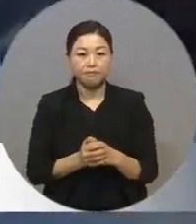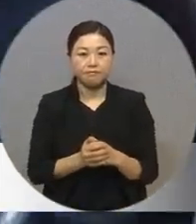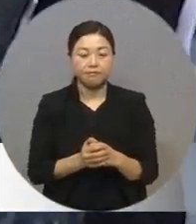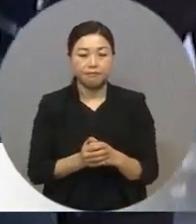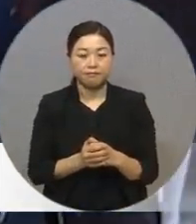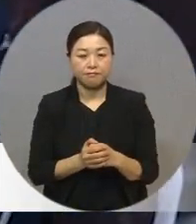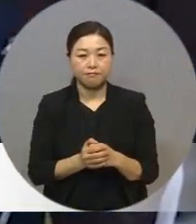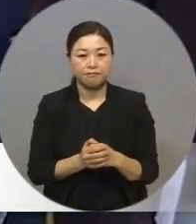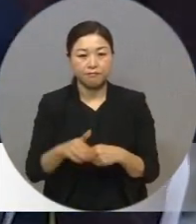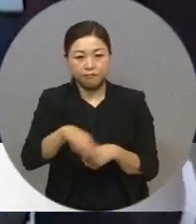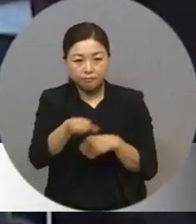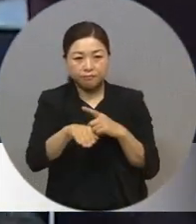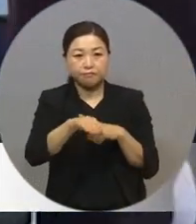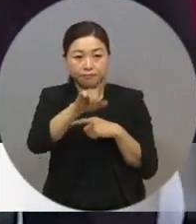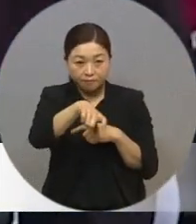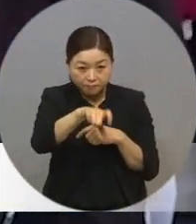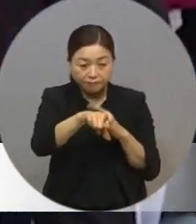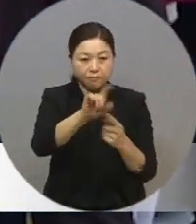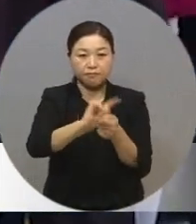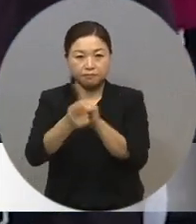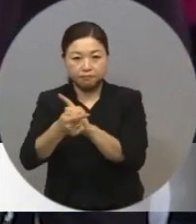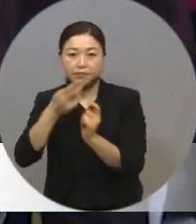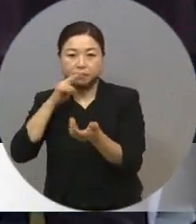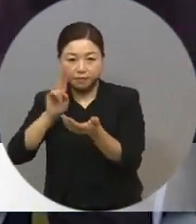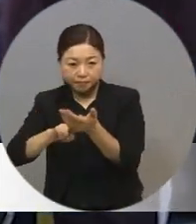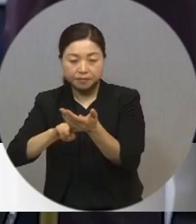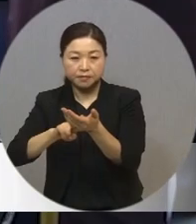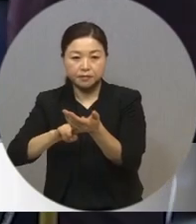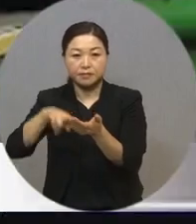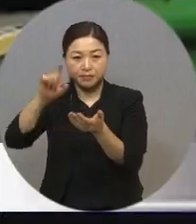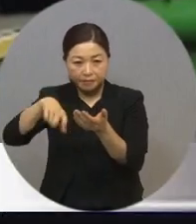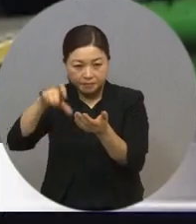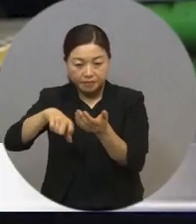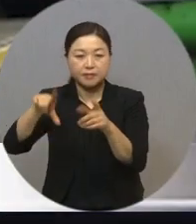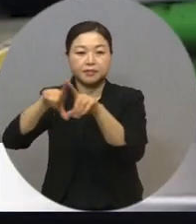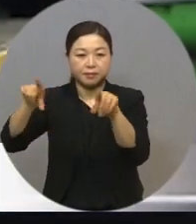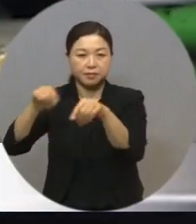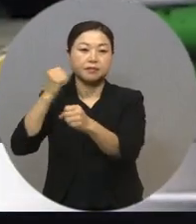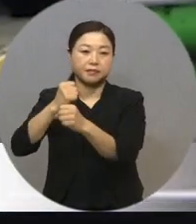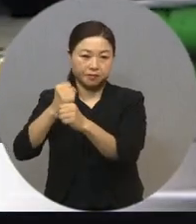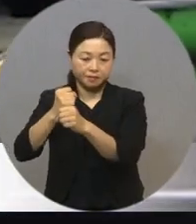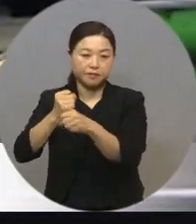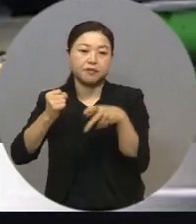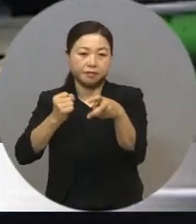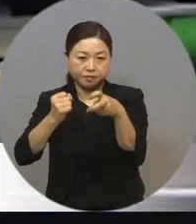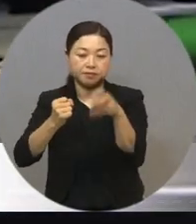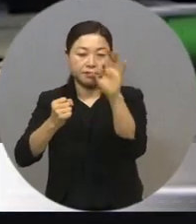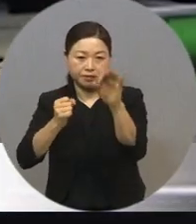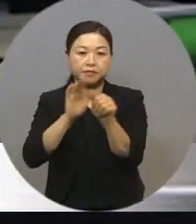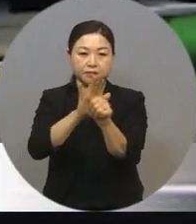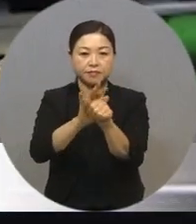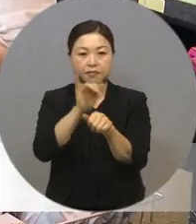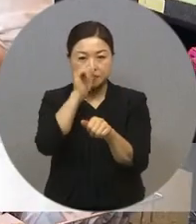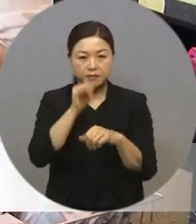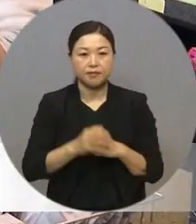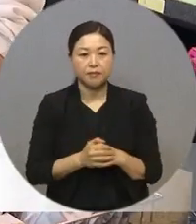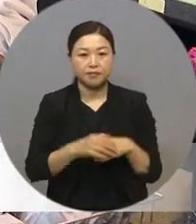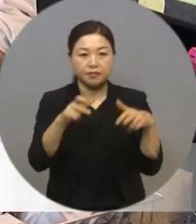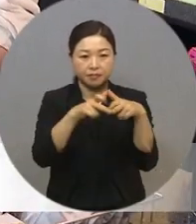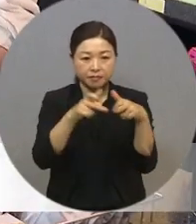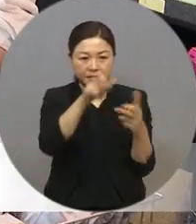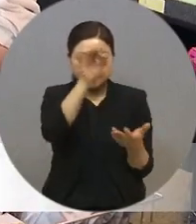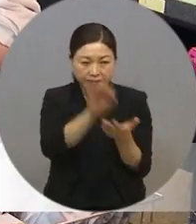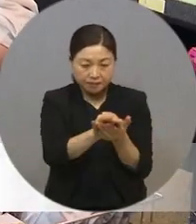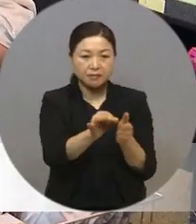우리카드에서 우체국 체크카드로 교통비 지원이 확대 시행된 겁니다. 대상은 장애로 최저임금 적용이